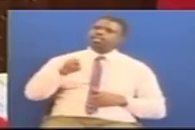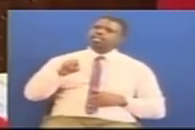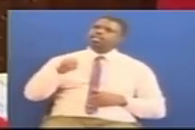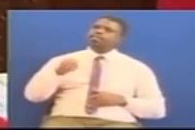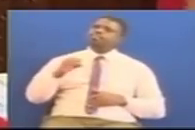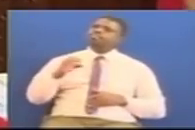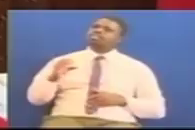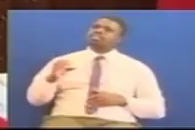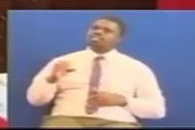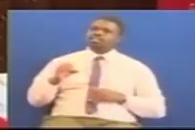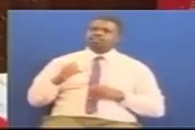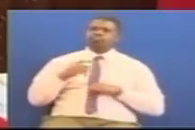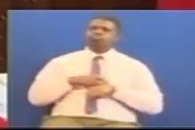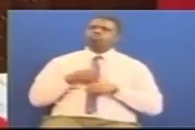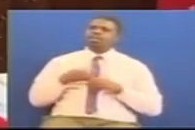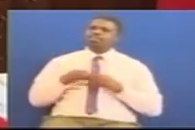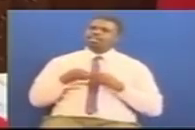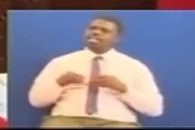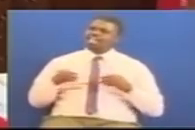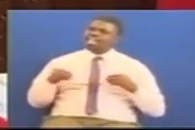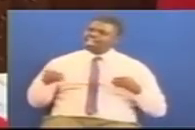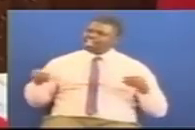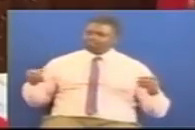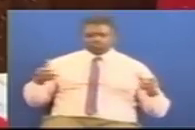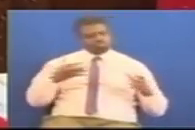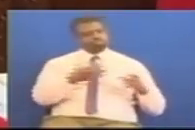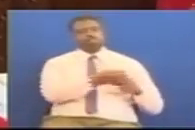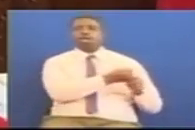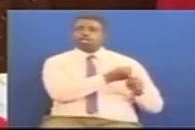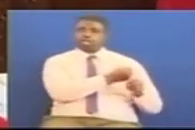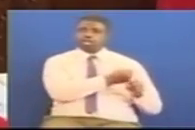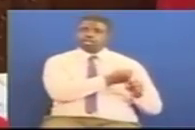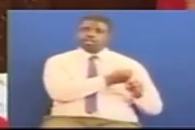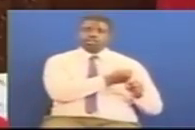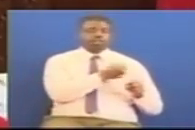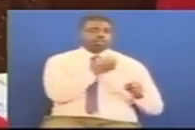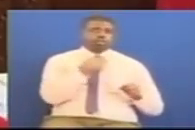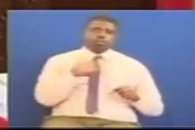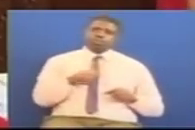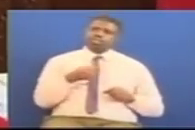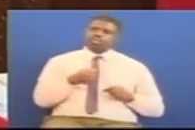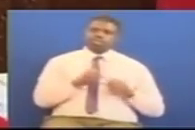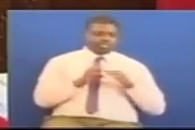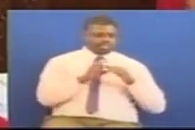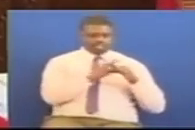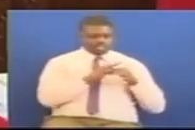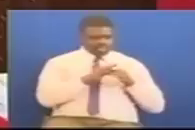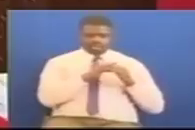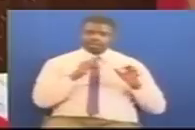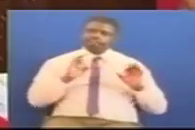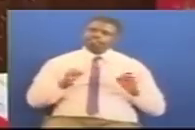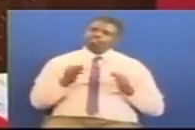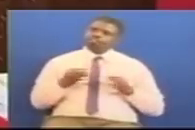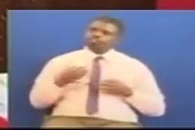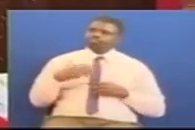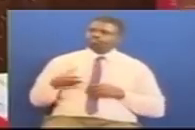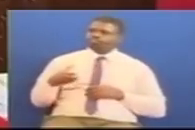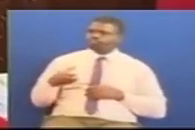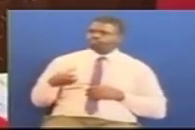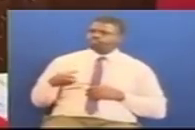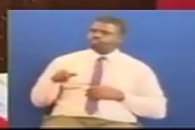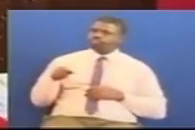muda mrefu sana kuvipata. Je, wizara inashirikiana vipi na wizara